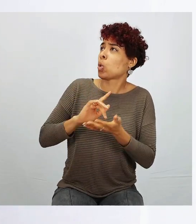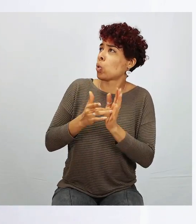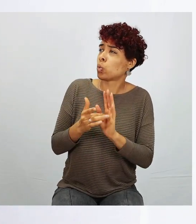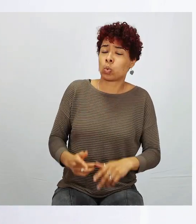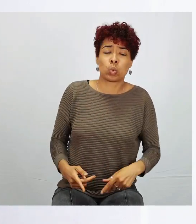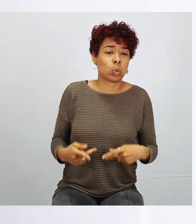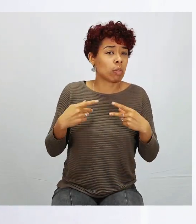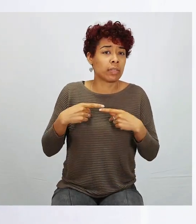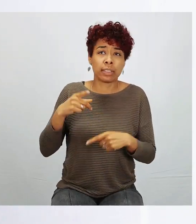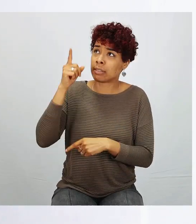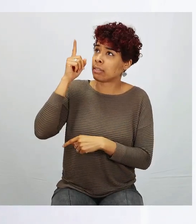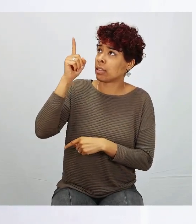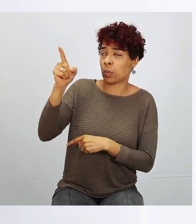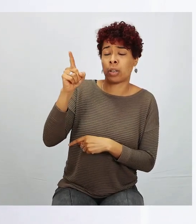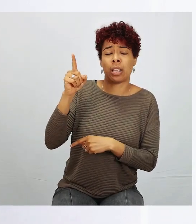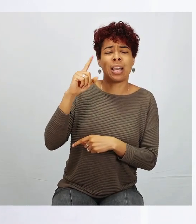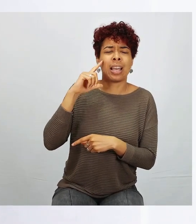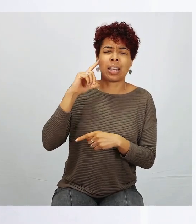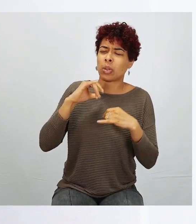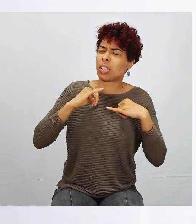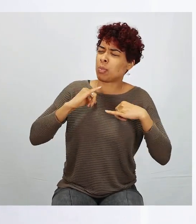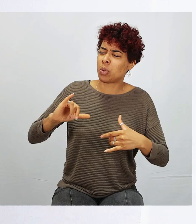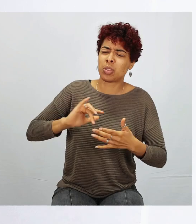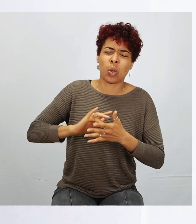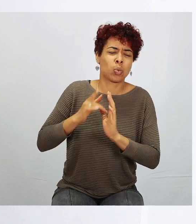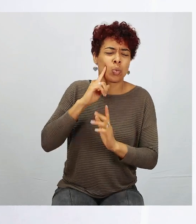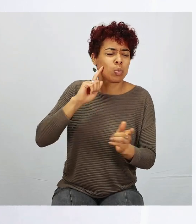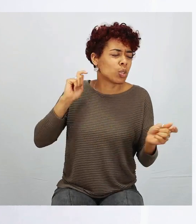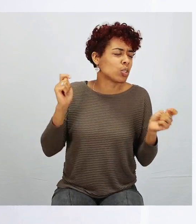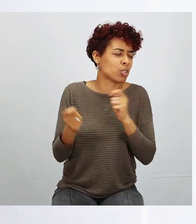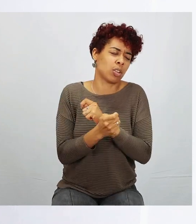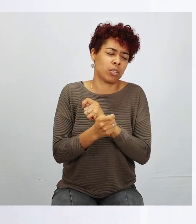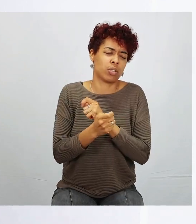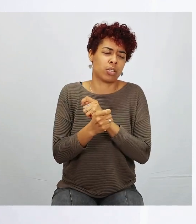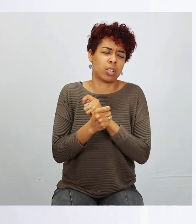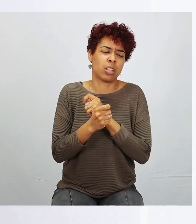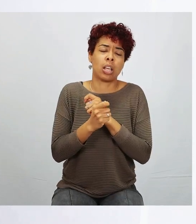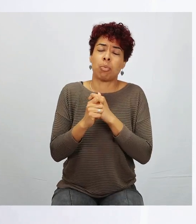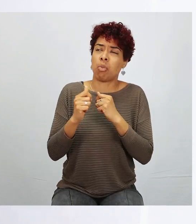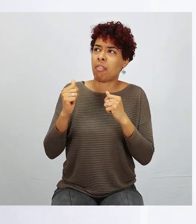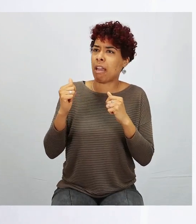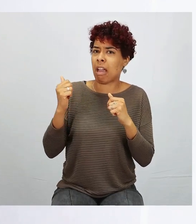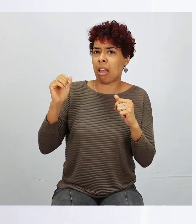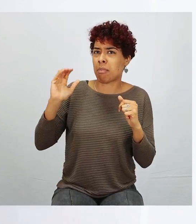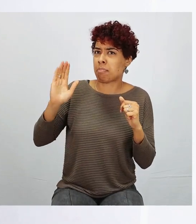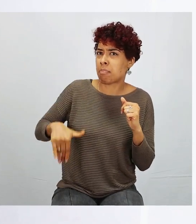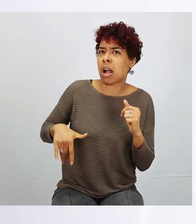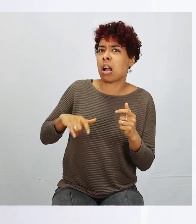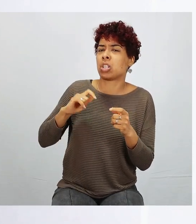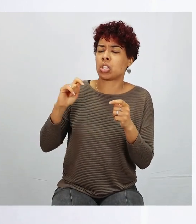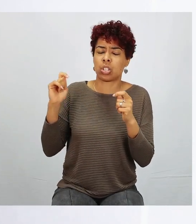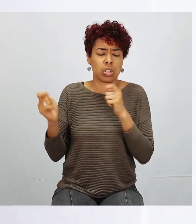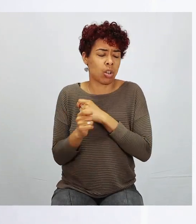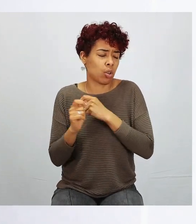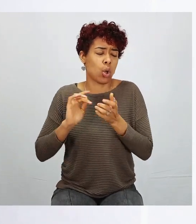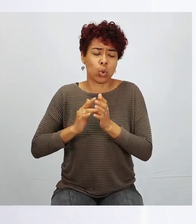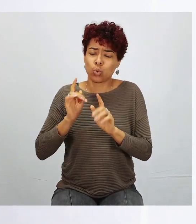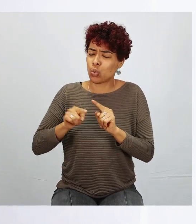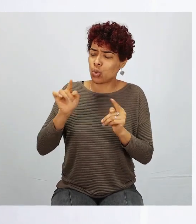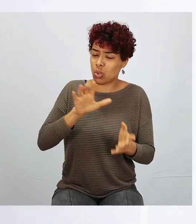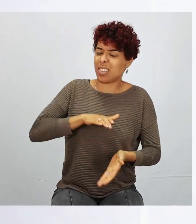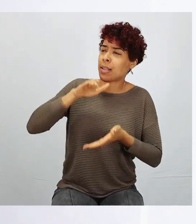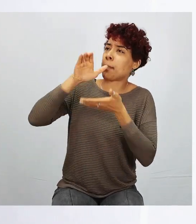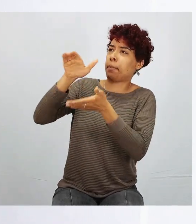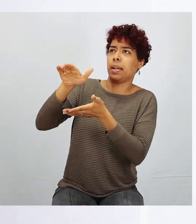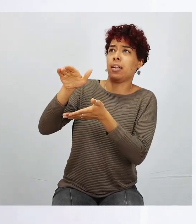nous vivons, Seigneur, et tu es tout puissant pour tout changer, Seigneur. C'est toi qui changes le mal en bien et toute chose est entre tes mains, Seigneur. Merci